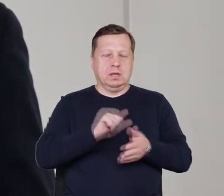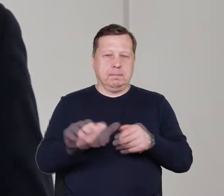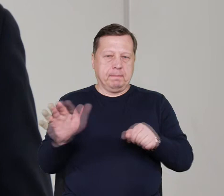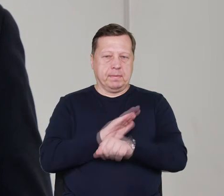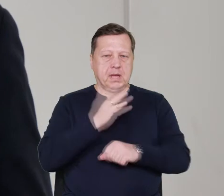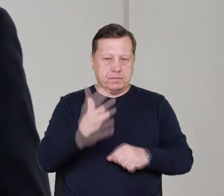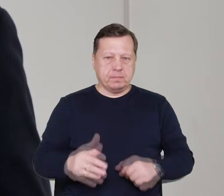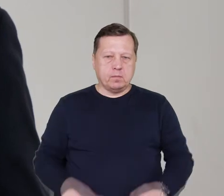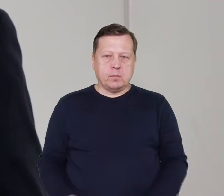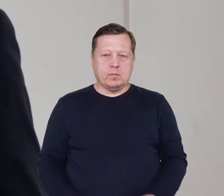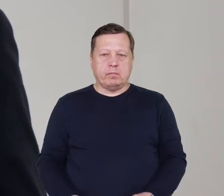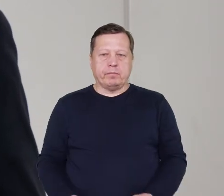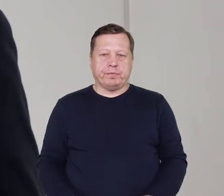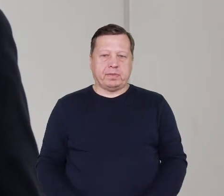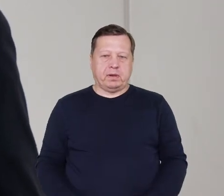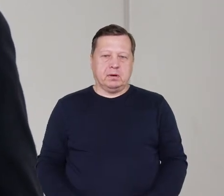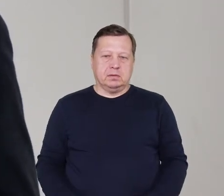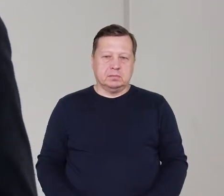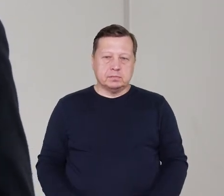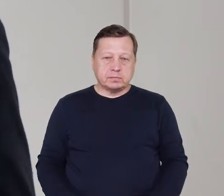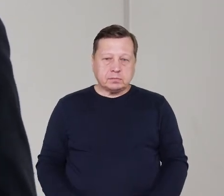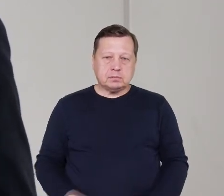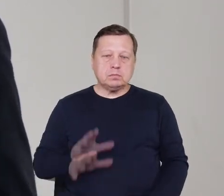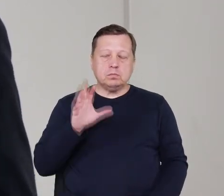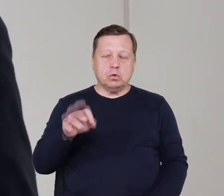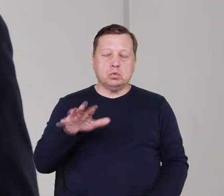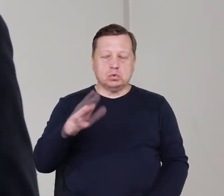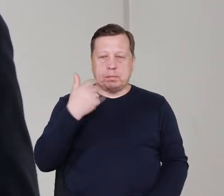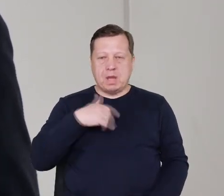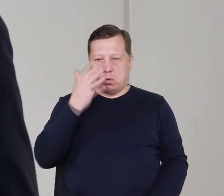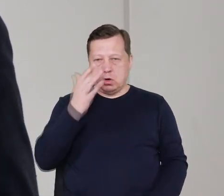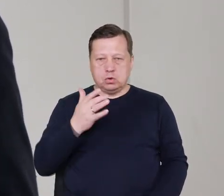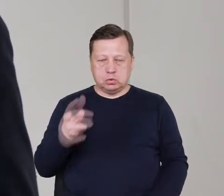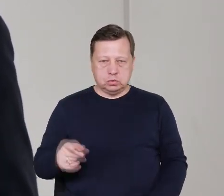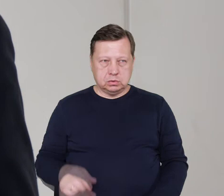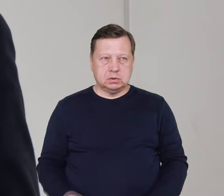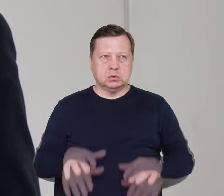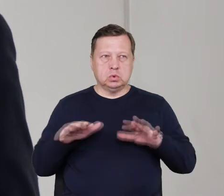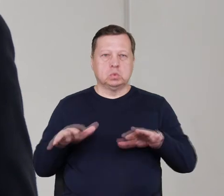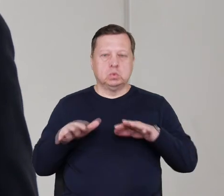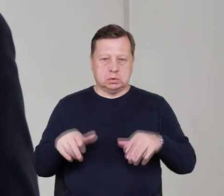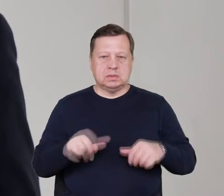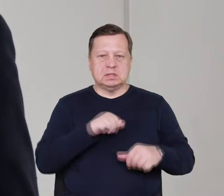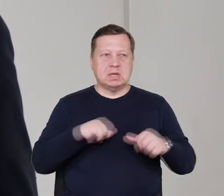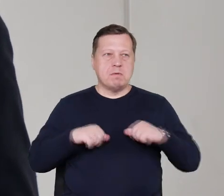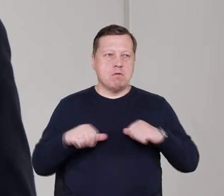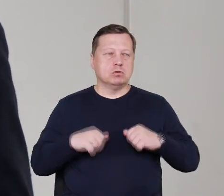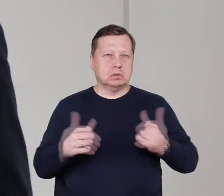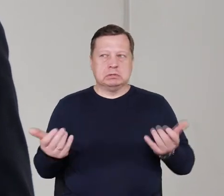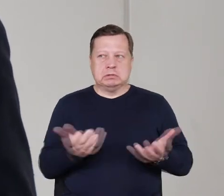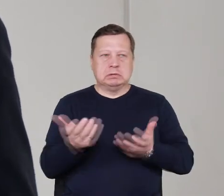opóźnione przepraszam za wyrażenie z gości z Białorusi rząd nic nie zrobił żeby samorządy zaczął